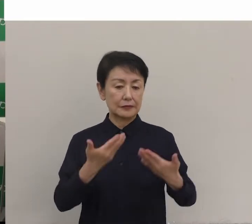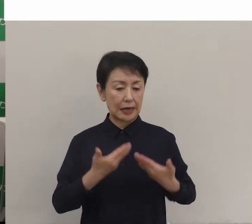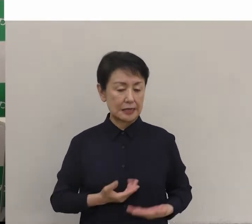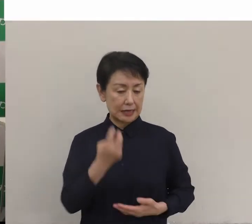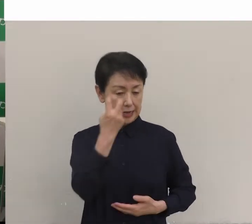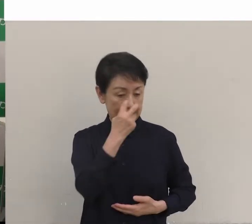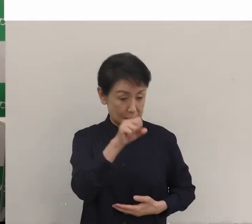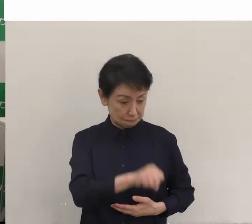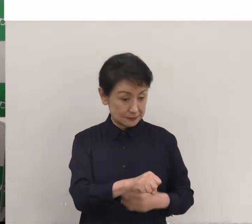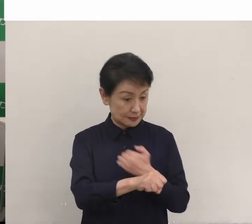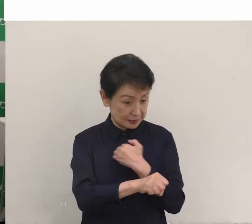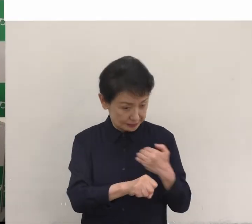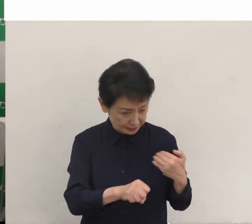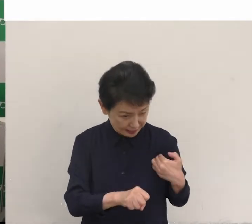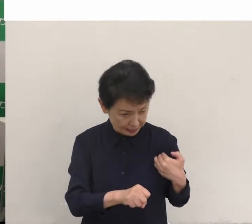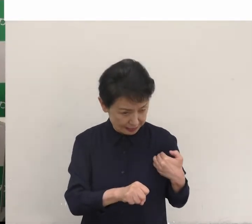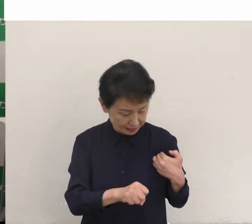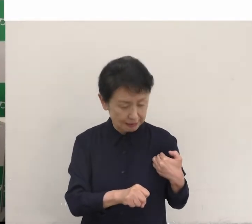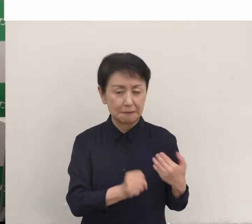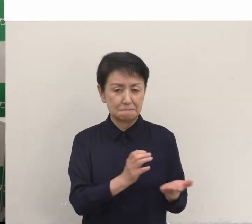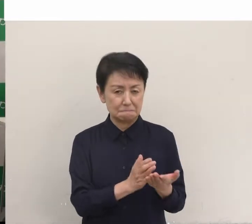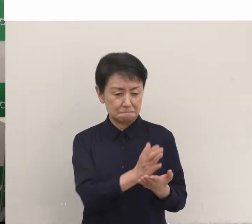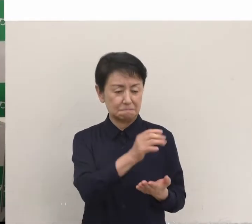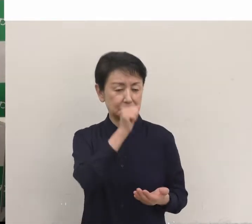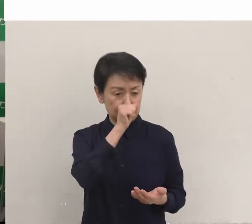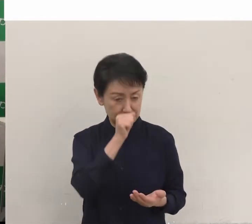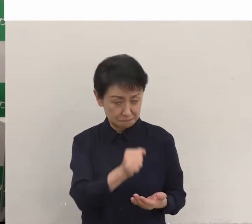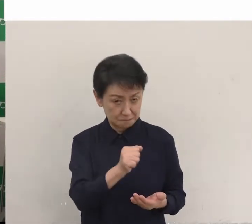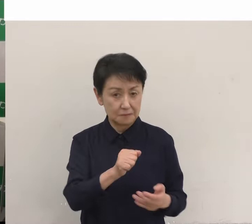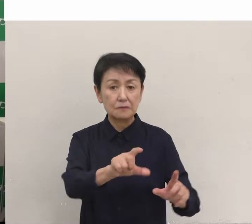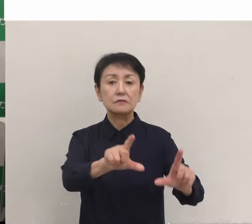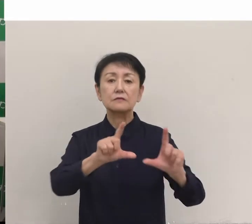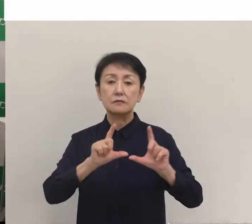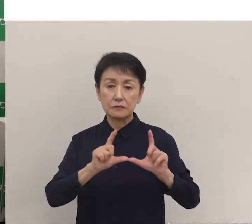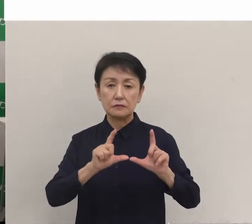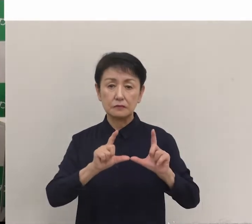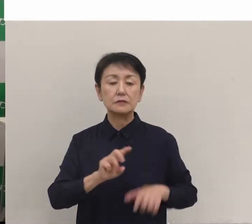認できれば稼働した方が良いという回答も